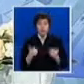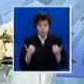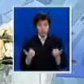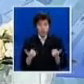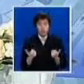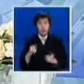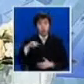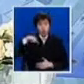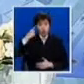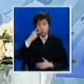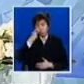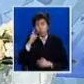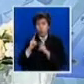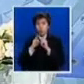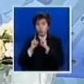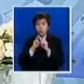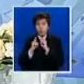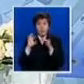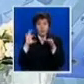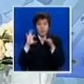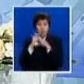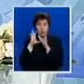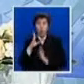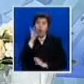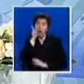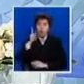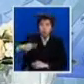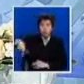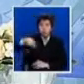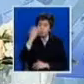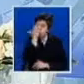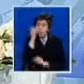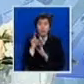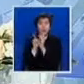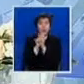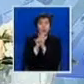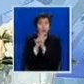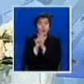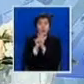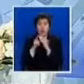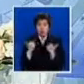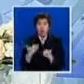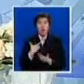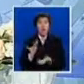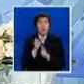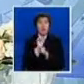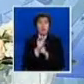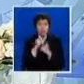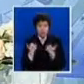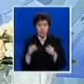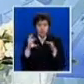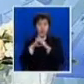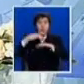ดูการสนทนากับทางเอ่อคนข่าวจากโทรทัศน์ดาวเทียมนะครับผมก็คงจะขอเกริ่นนำในเรื่องของสถานการณ์ทางการ